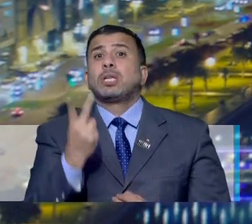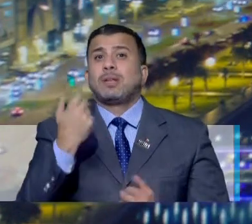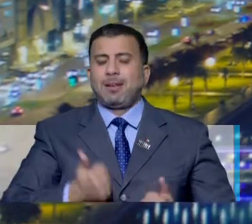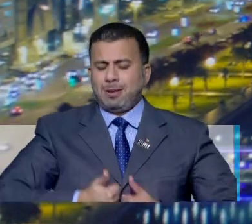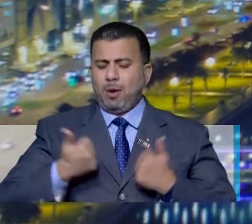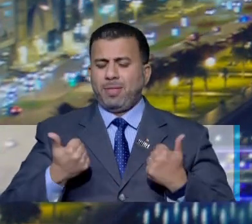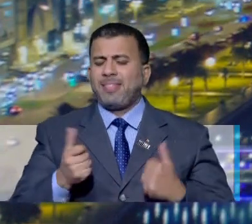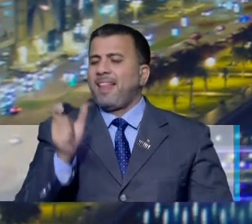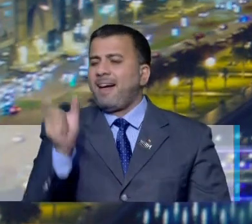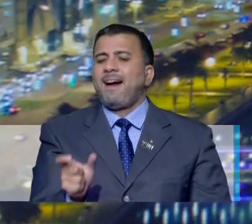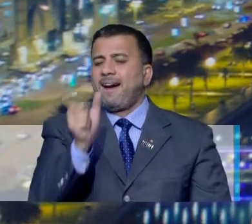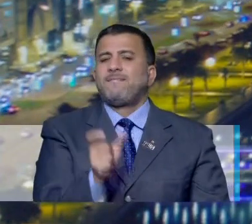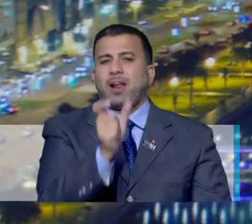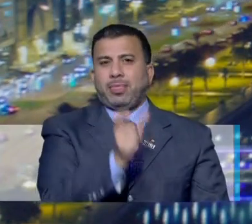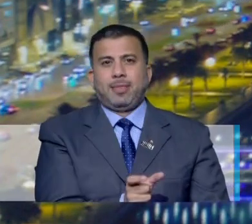جوده حياه افراده